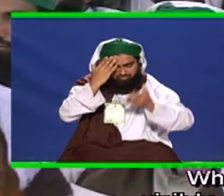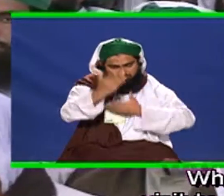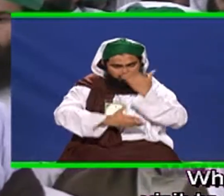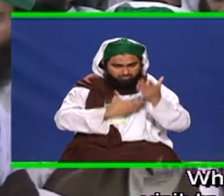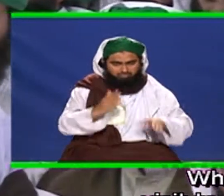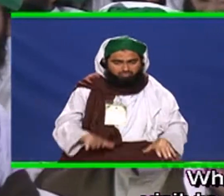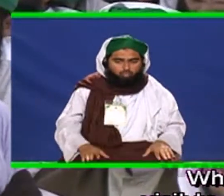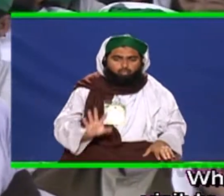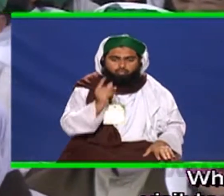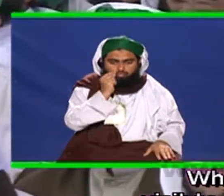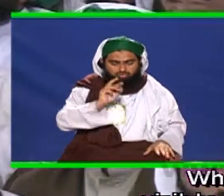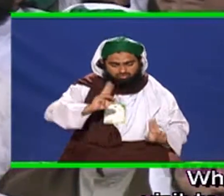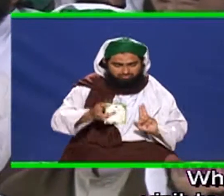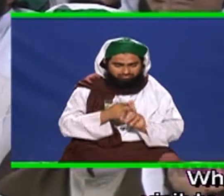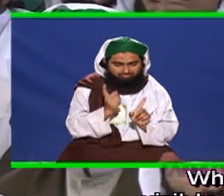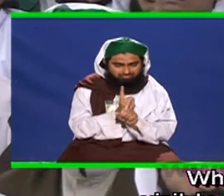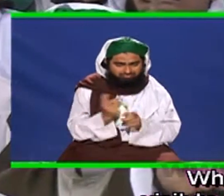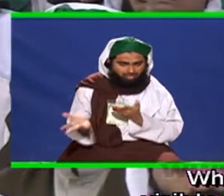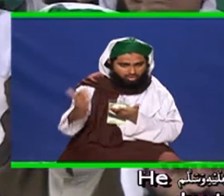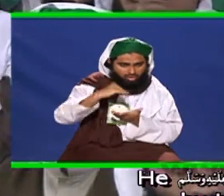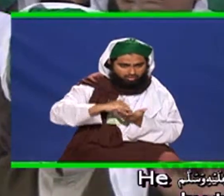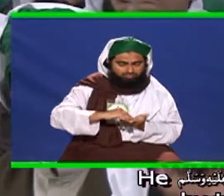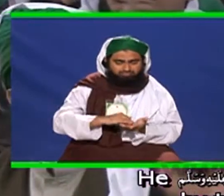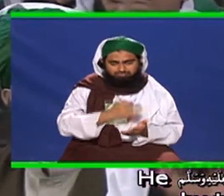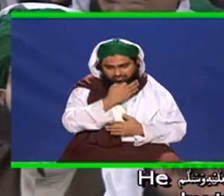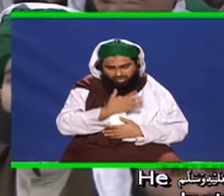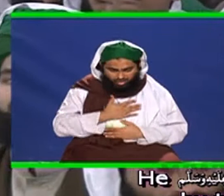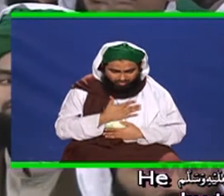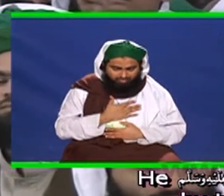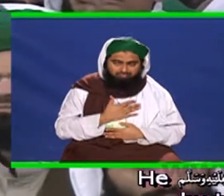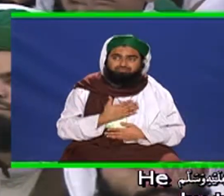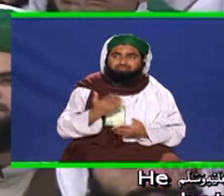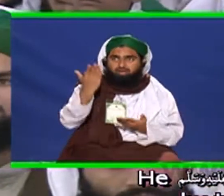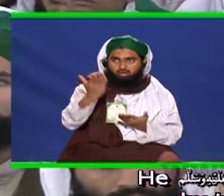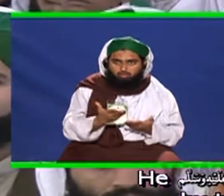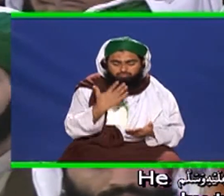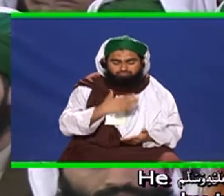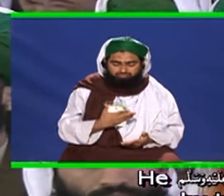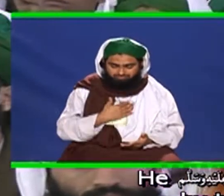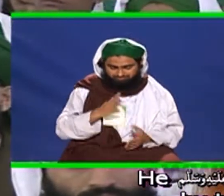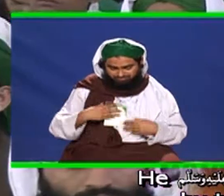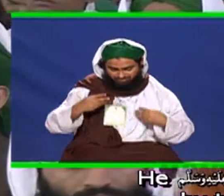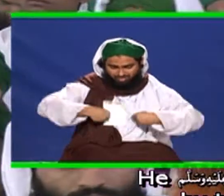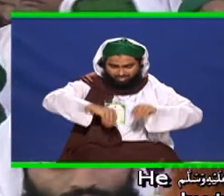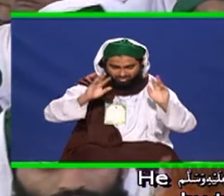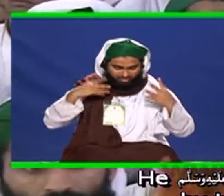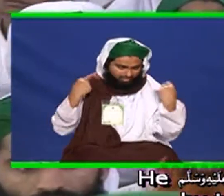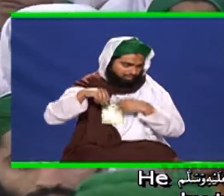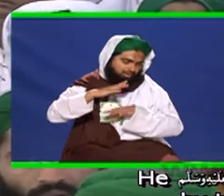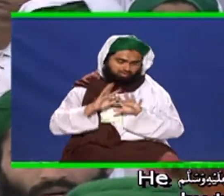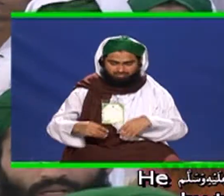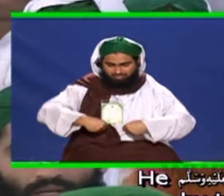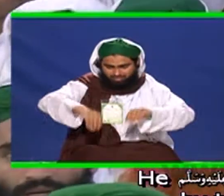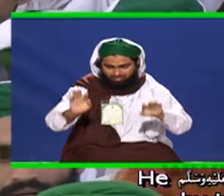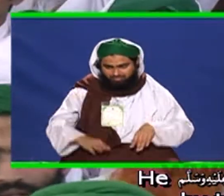अलैहि वसल्लम के जब कोई मुअज़्ज़िज़ शख्स आता था तो सरकार इस तरह उसकी मतलब इज्जत अफजाई फरमाते कि अपनी जो चादर मुबारक थी